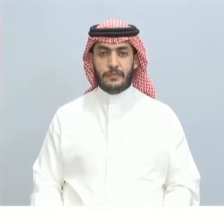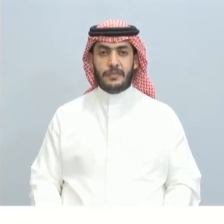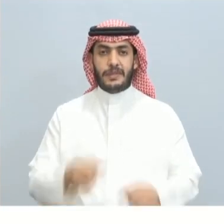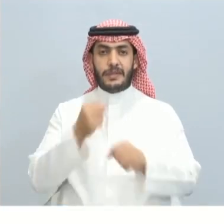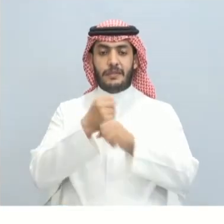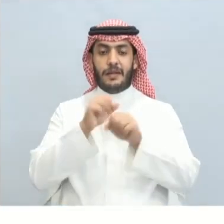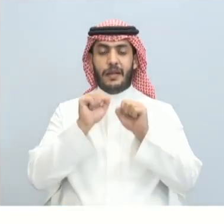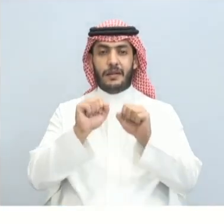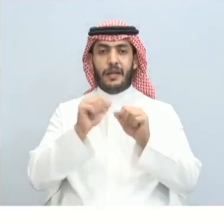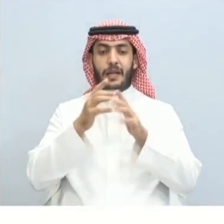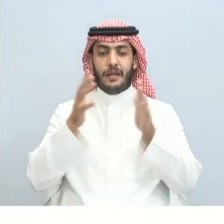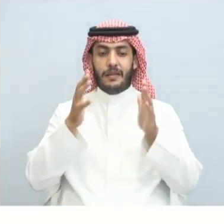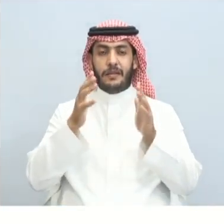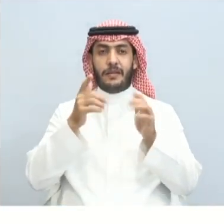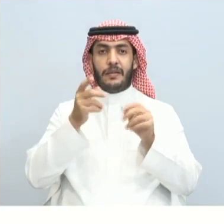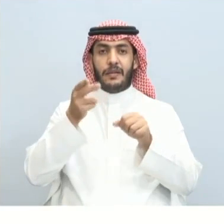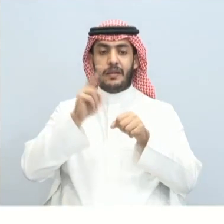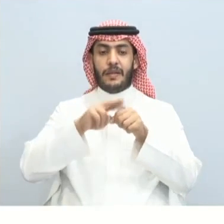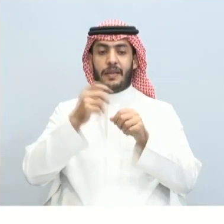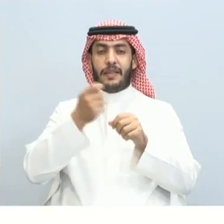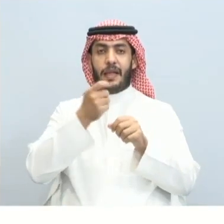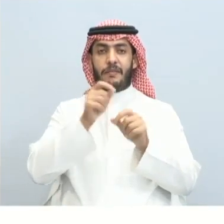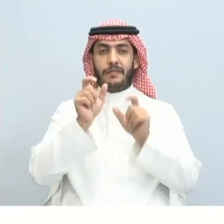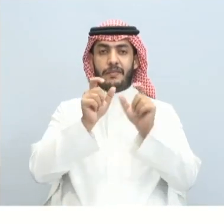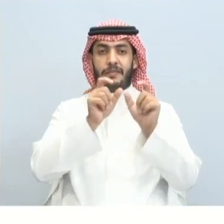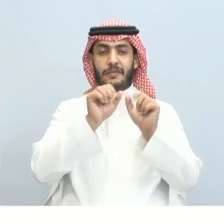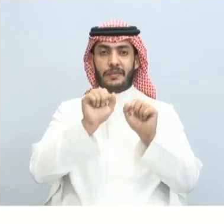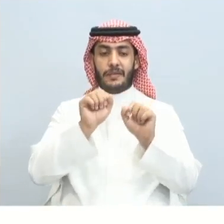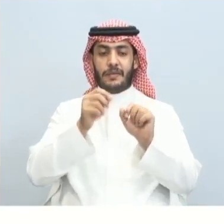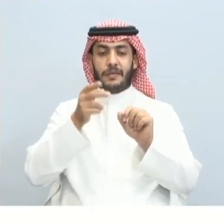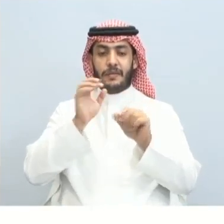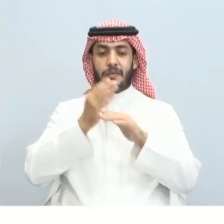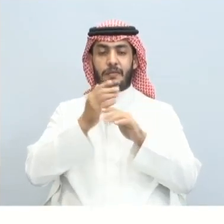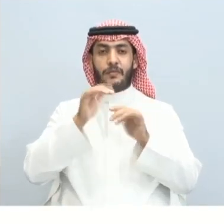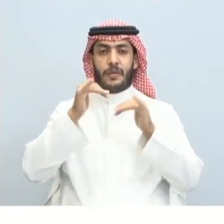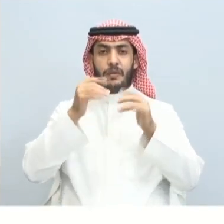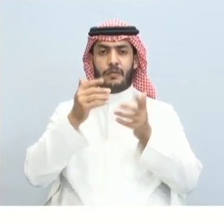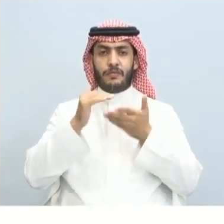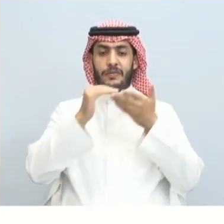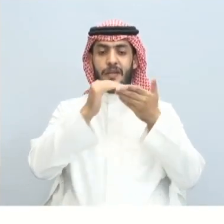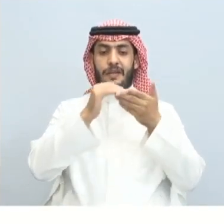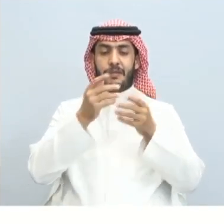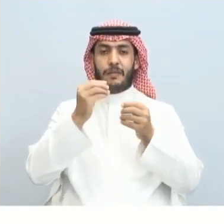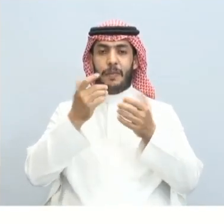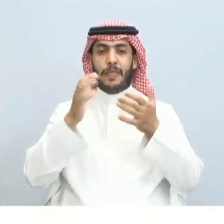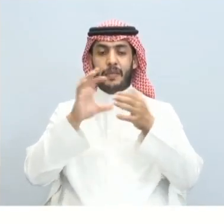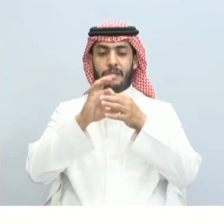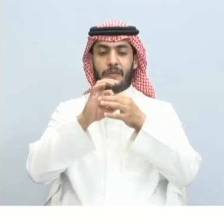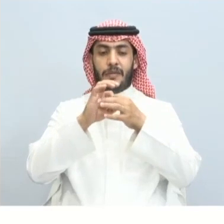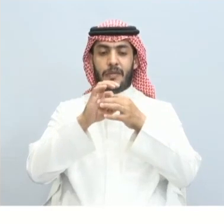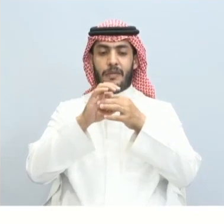استعمل خاصيه او اكثر لاعاده كتابه كل من العبارات التاليه بصوره مكافئه لها او